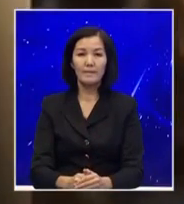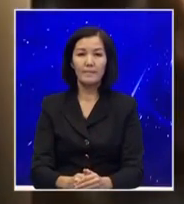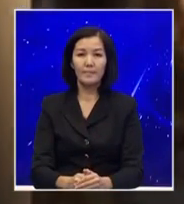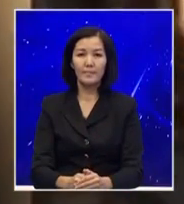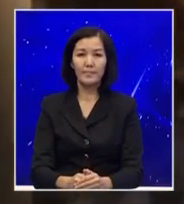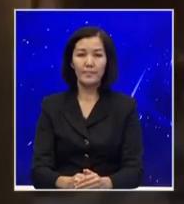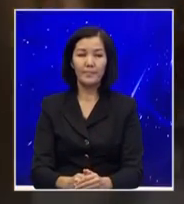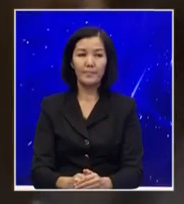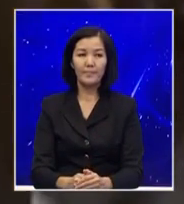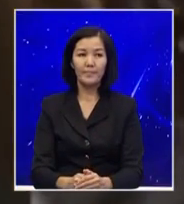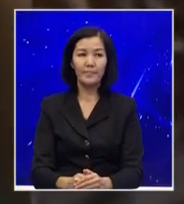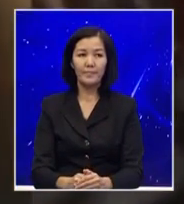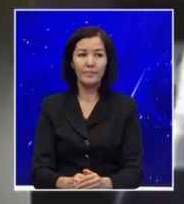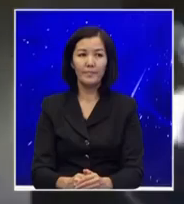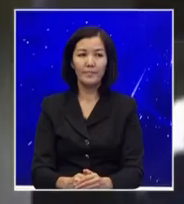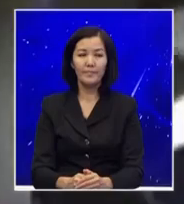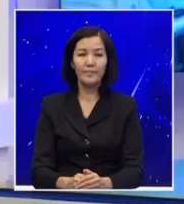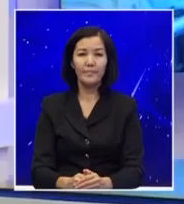телеарнасы.